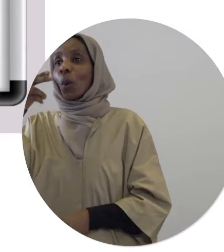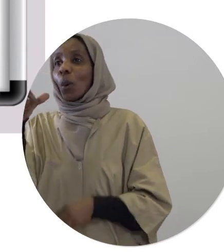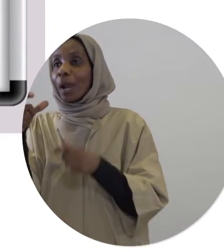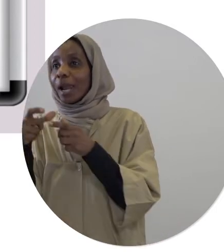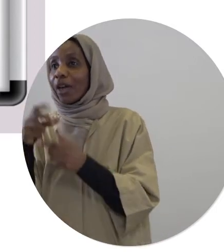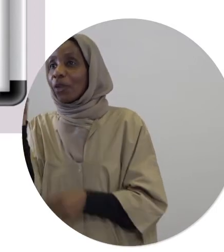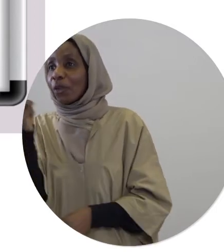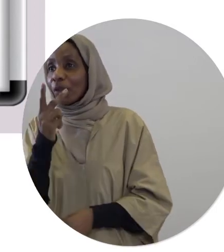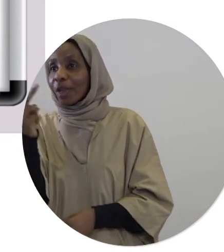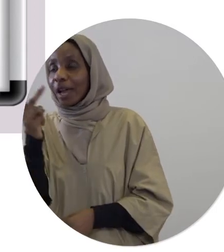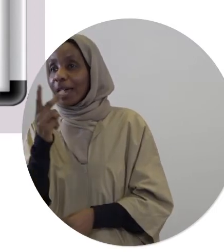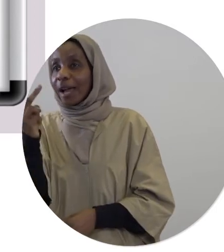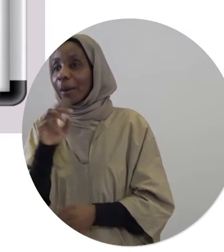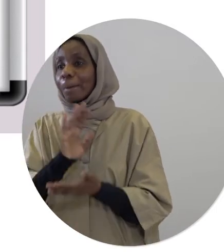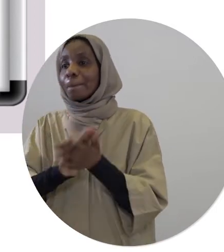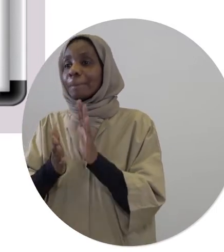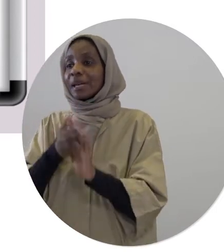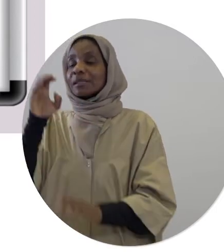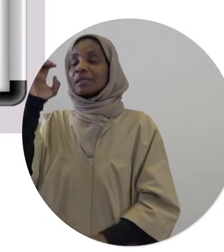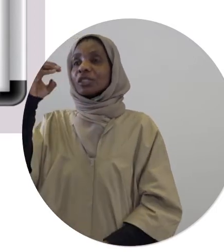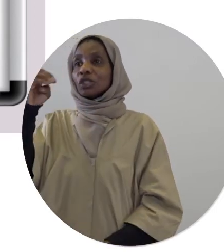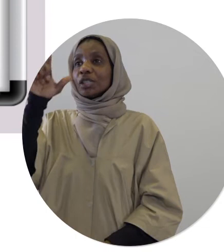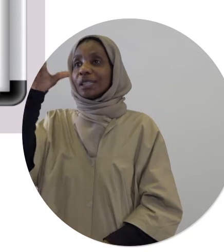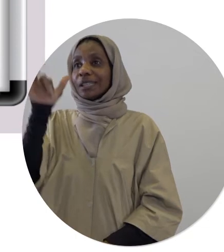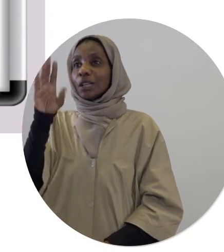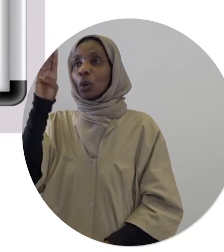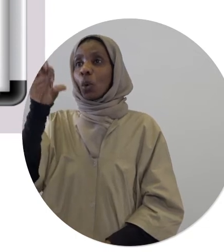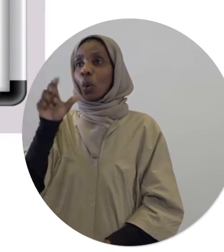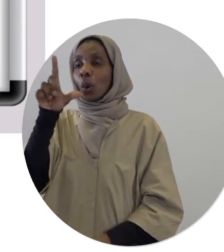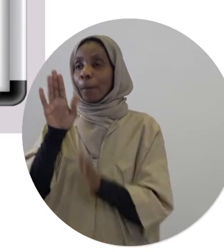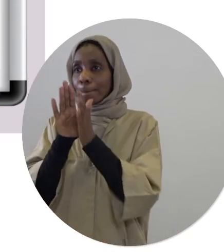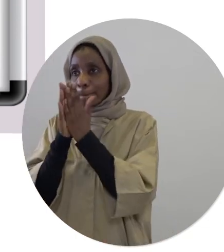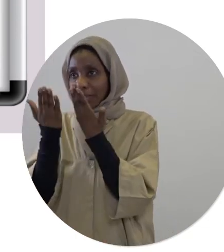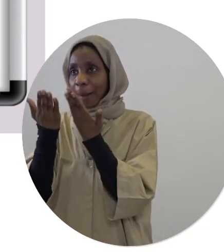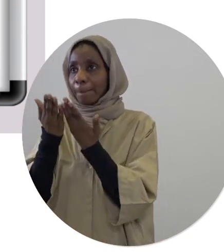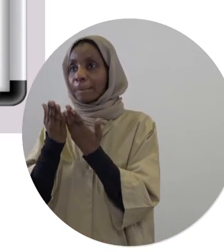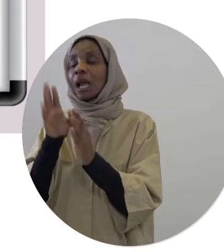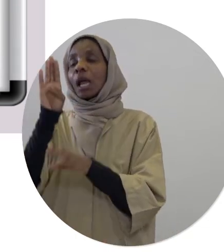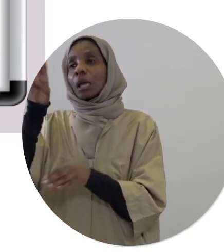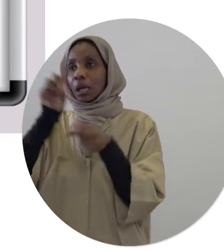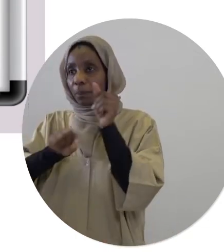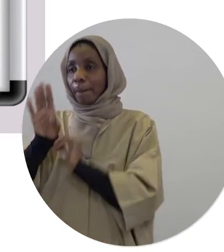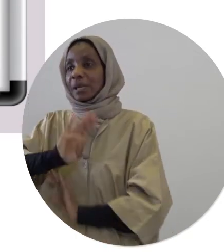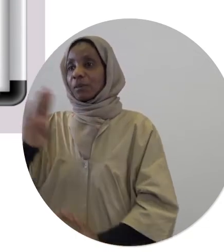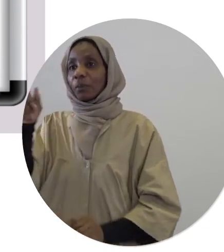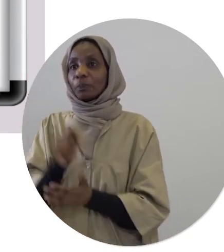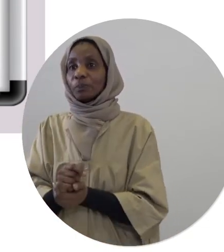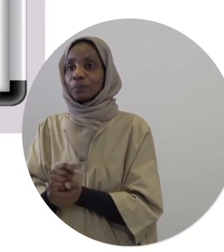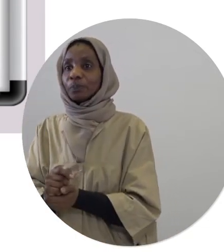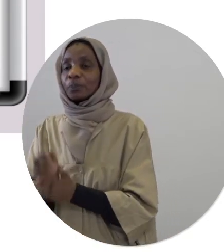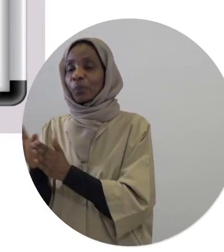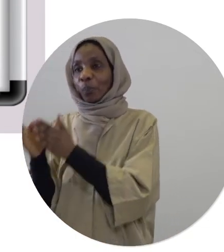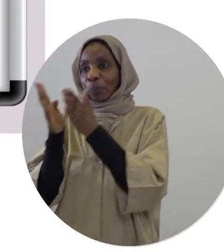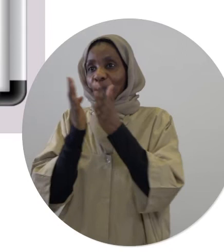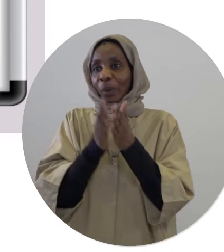الهيدروكسيل يتواجد في منهجنا فقط هذا المثال. نأتي إلى كحولات عديدة الهيدروكسيل. ما